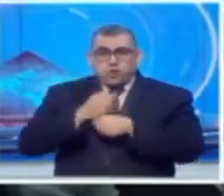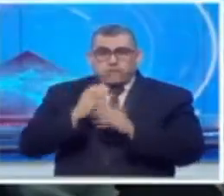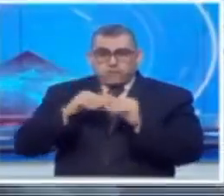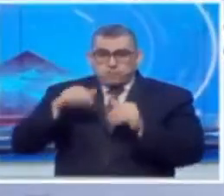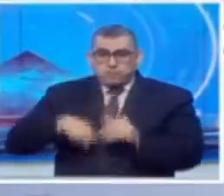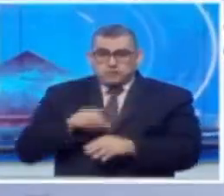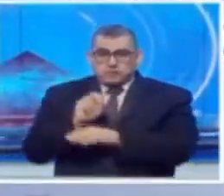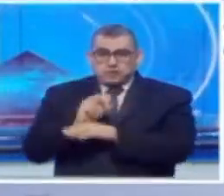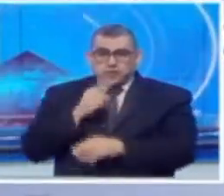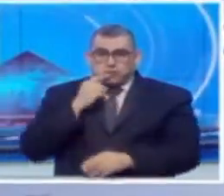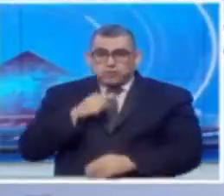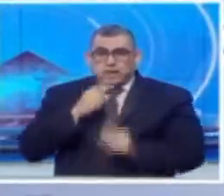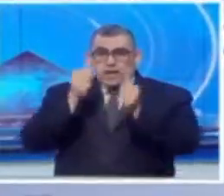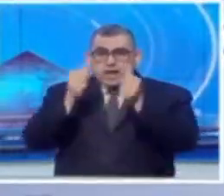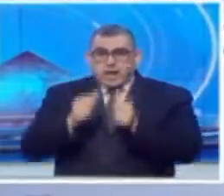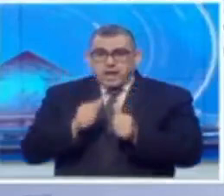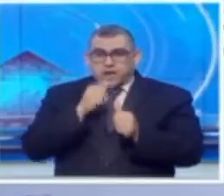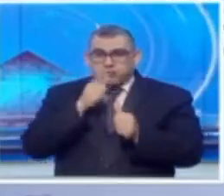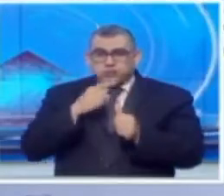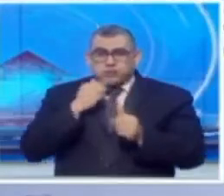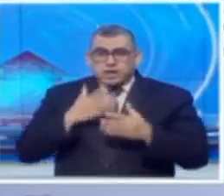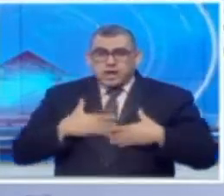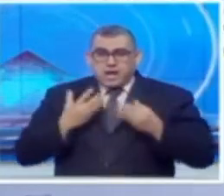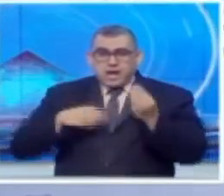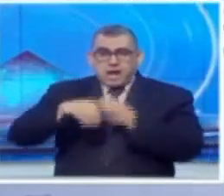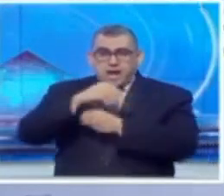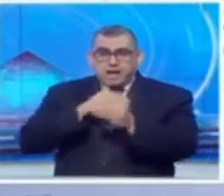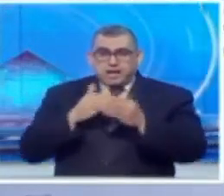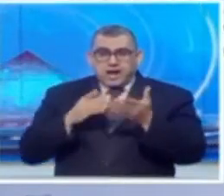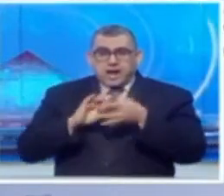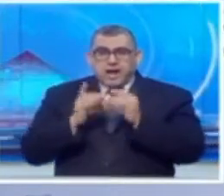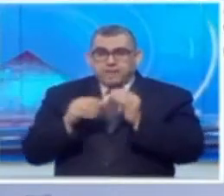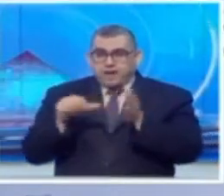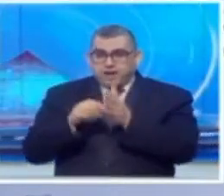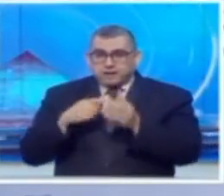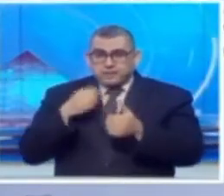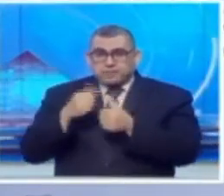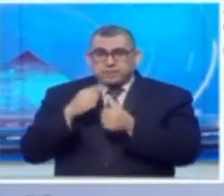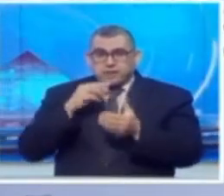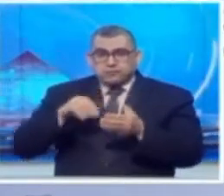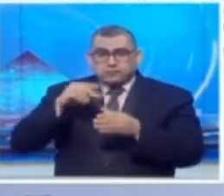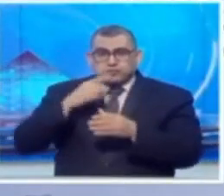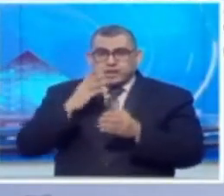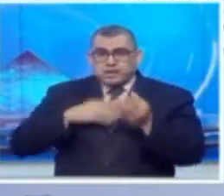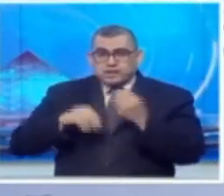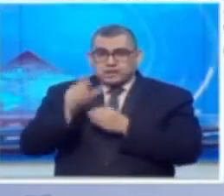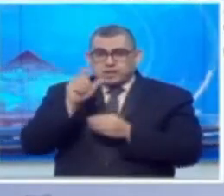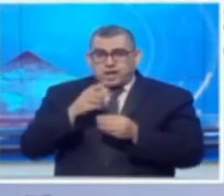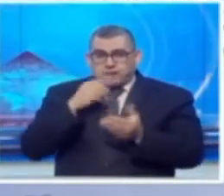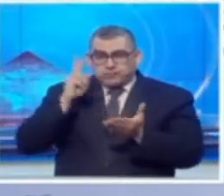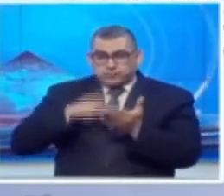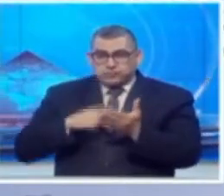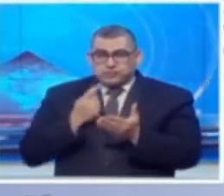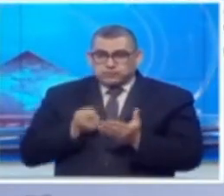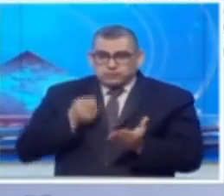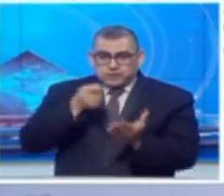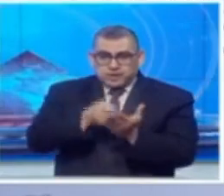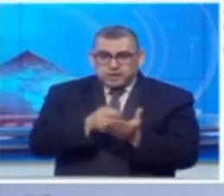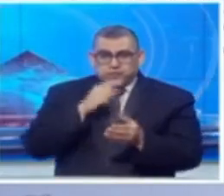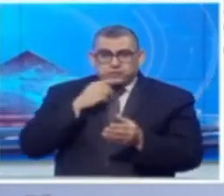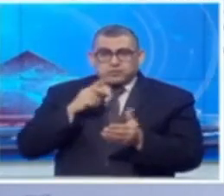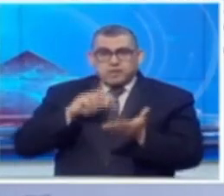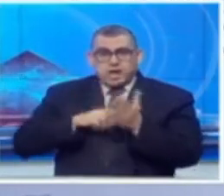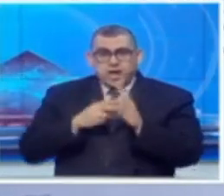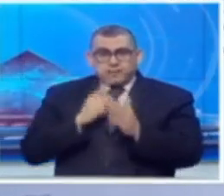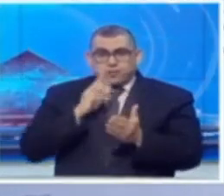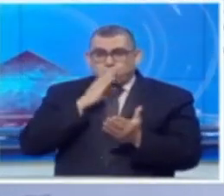المصرية. مع إعلان نتيجة حج قرعة الجمعيات الأهلية لم يتبقى على ضيوف الرحمن سوى تسديد الرسوم ومن ثم